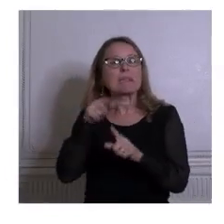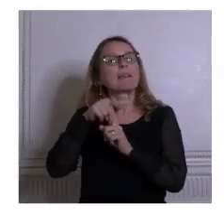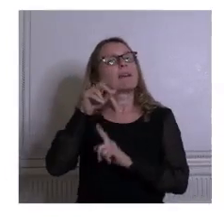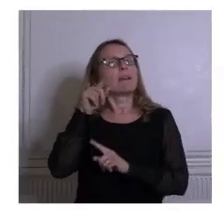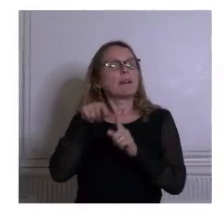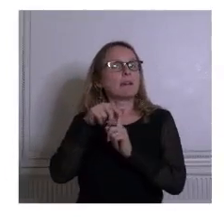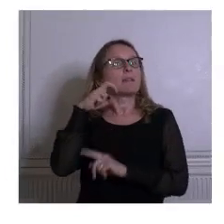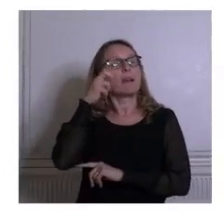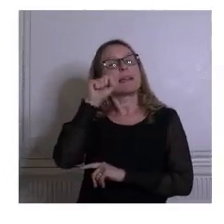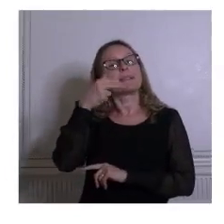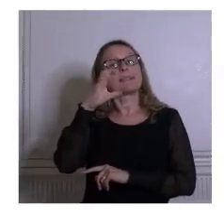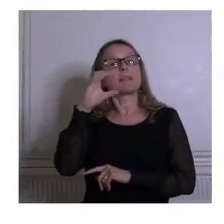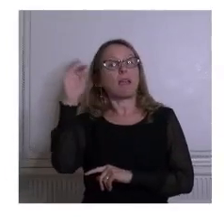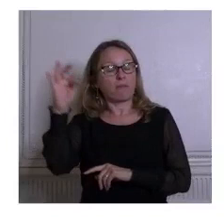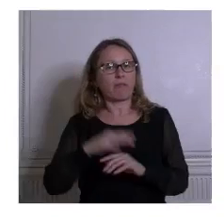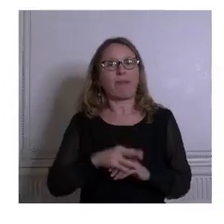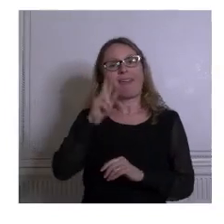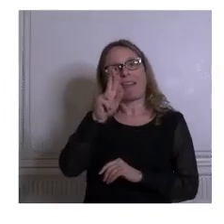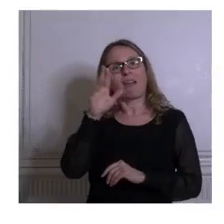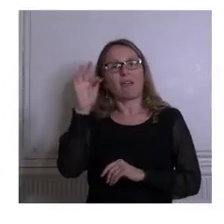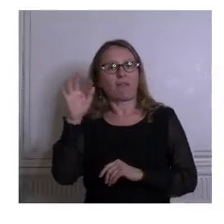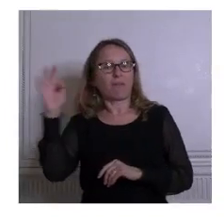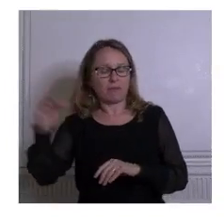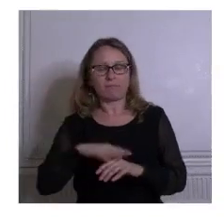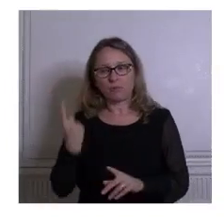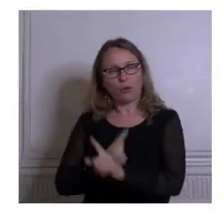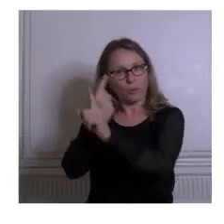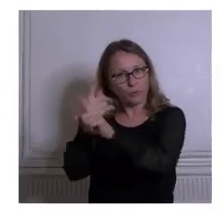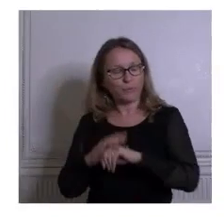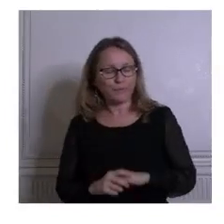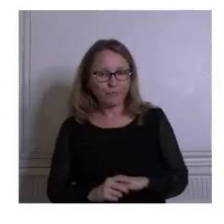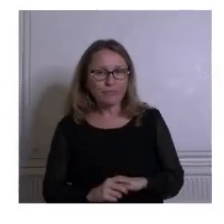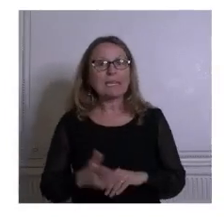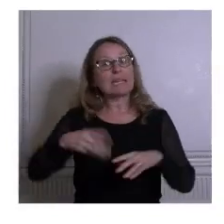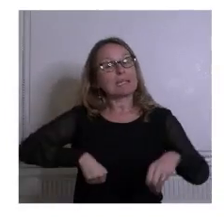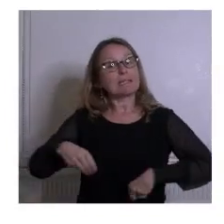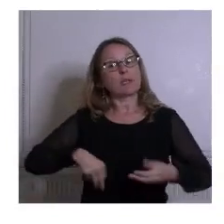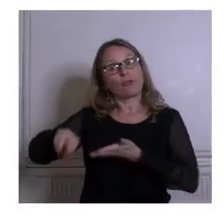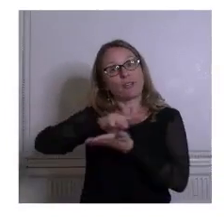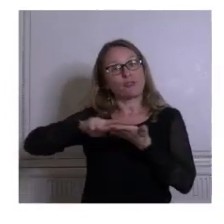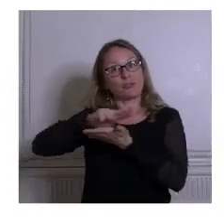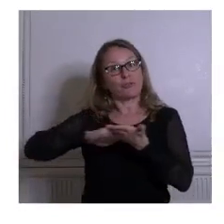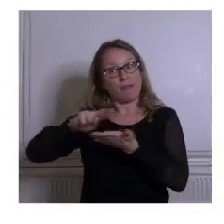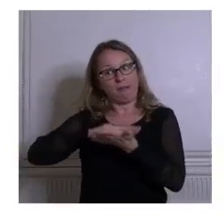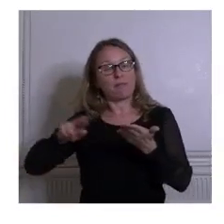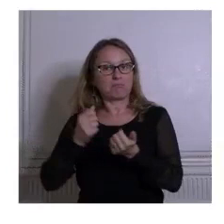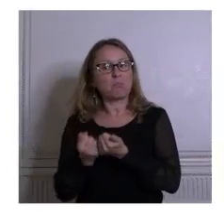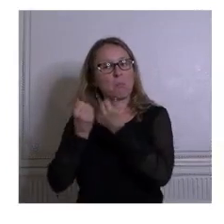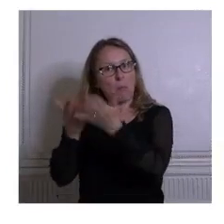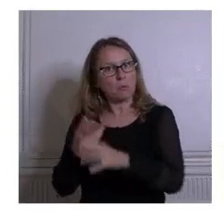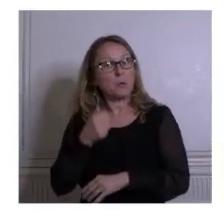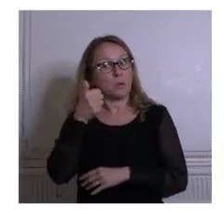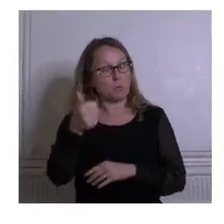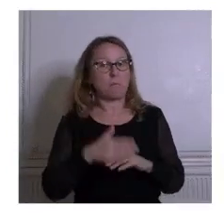vous l'a soumis il y a plusieurs jours déjà, sans réponse de votre part. Donc je veux bien entendre tous les éclaircissements, mais saisissez-vous justement du délai qu'on vous